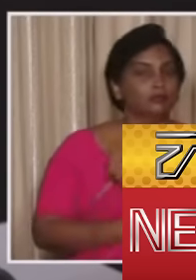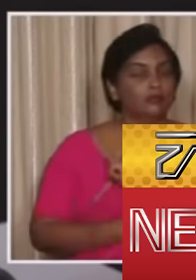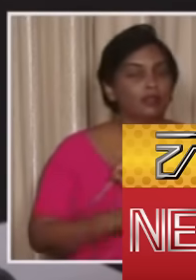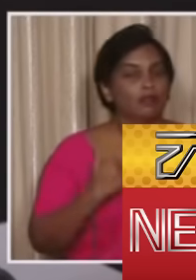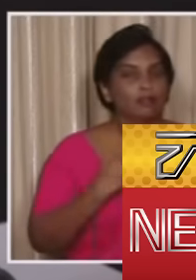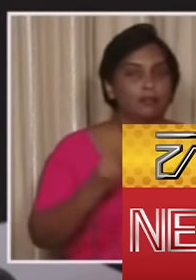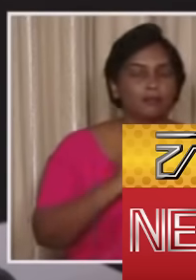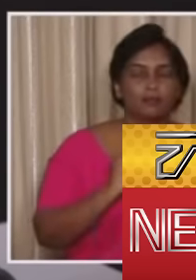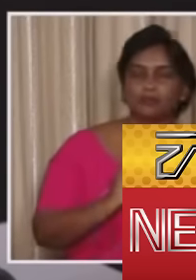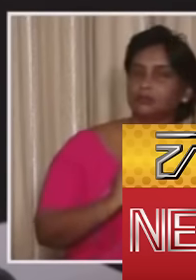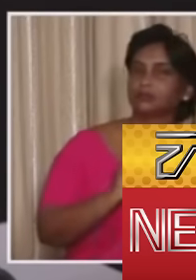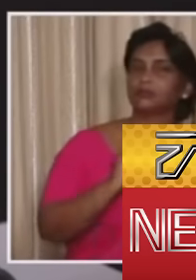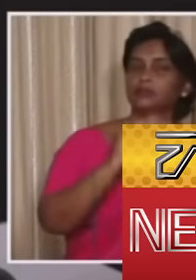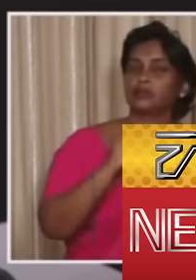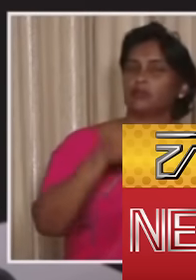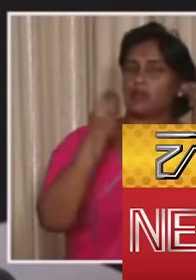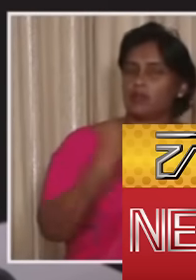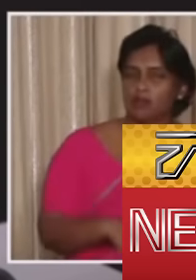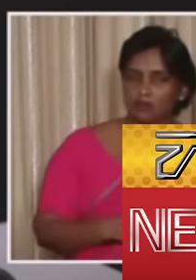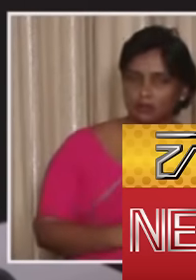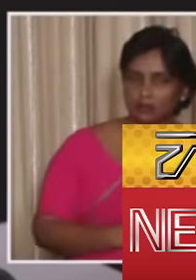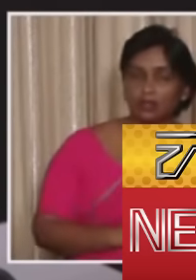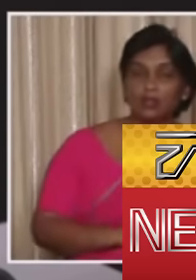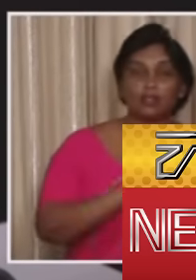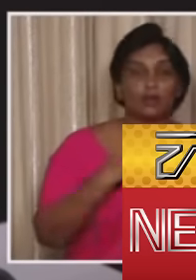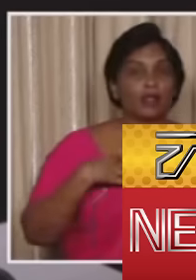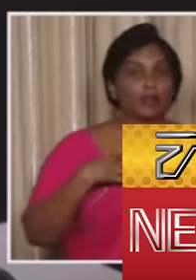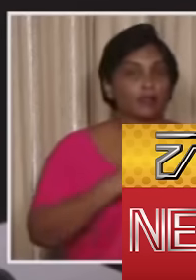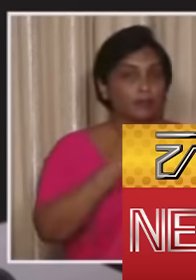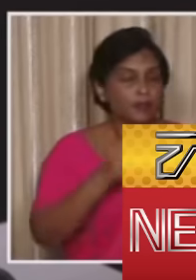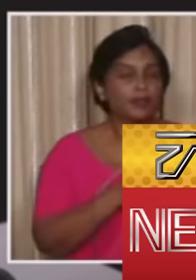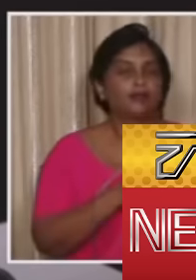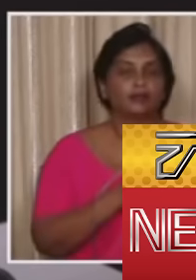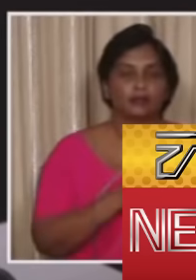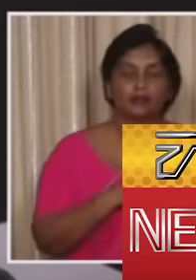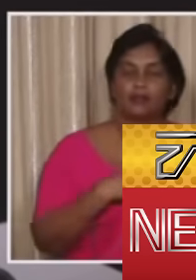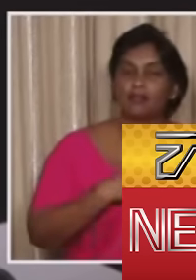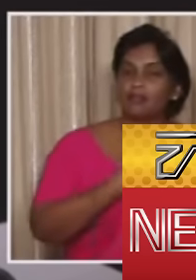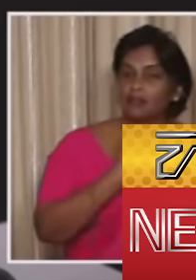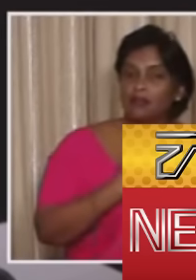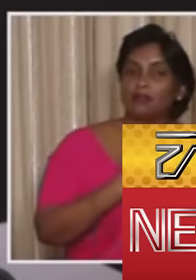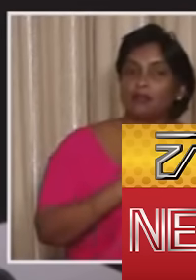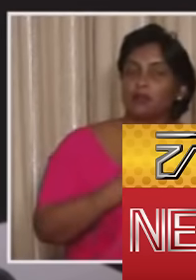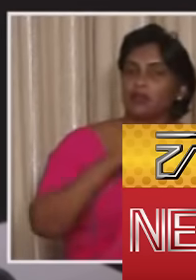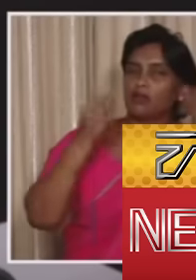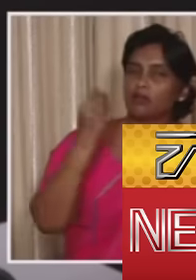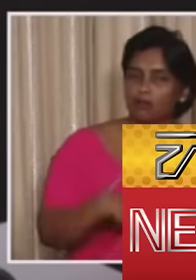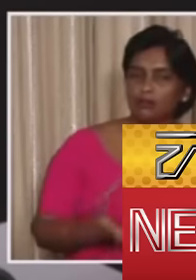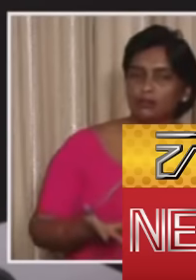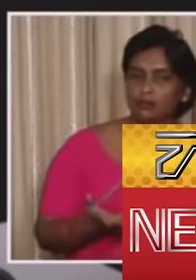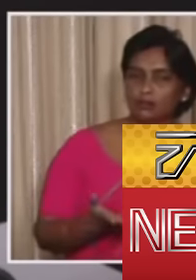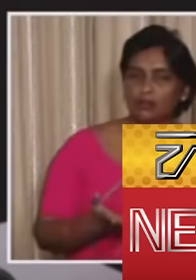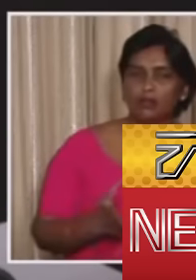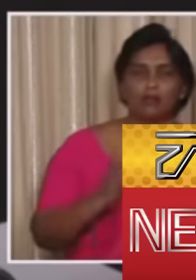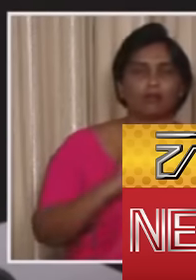ඒ කර්මාන්තේ වර්ධනය කරපු කෙනා ඒක කඩා වැටලා තිබෙනවා. දේශීය රෙදි කර්මාන්තය හදලා රෙදි නිෂ්පාදනය කරපු කෙනාගේ කර්මාන්තේ කඩා වැටලා තිබෙනවා.